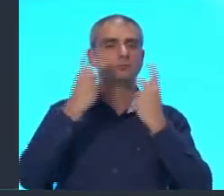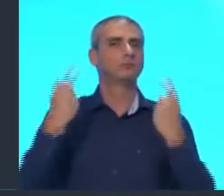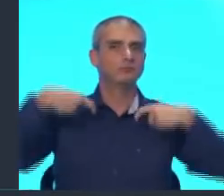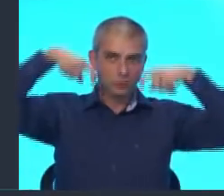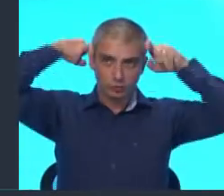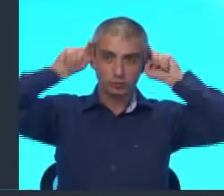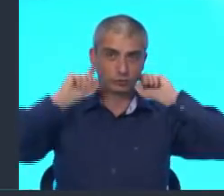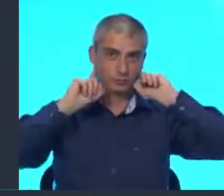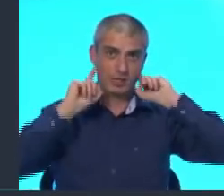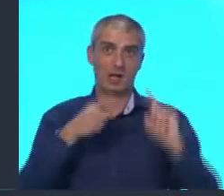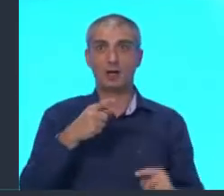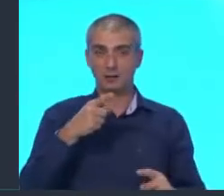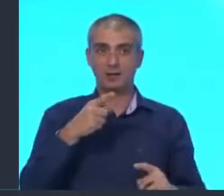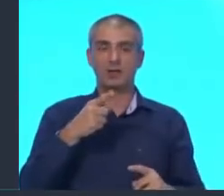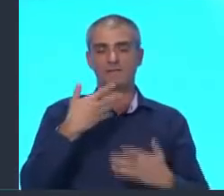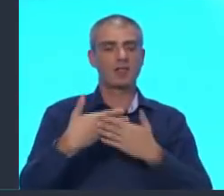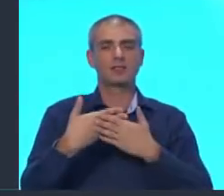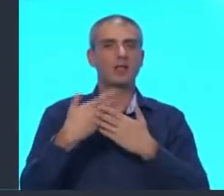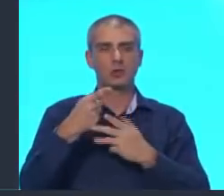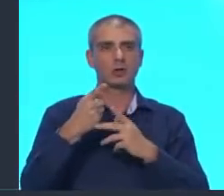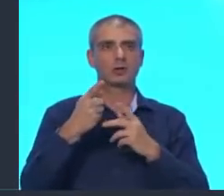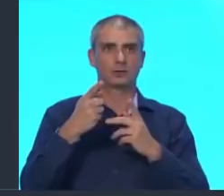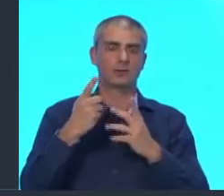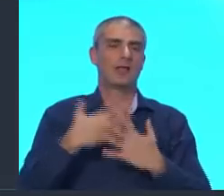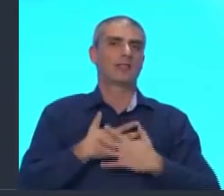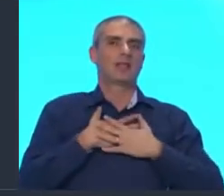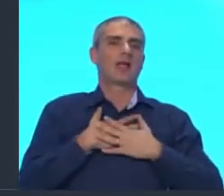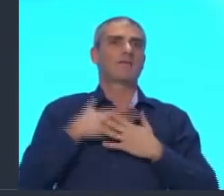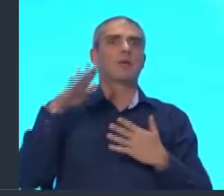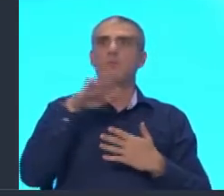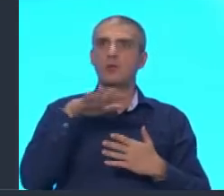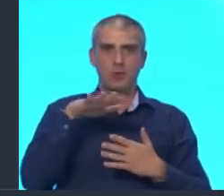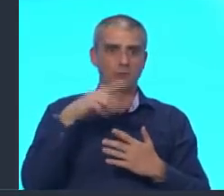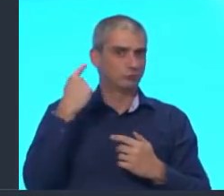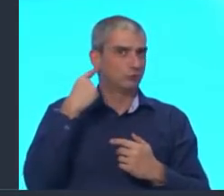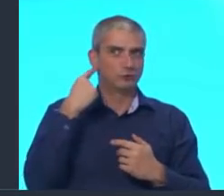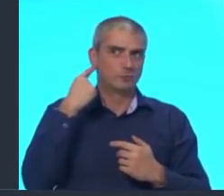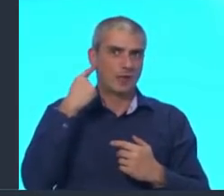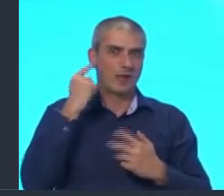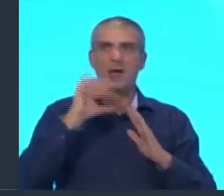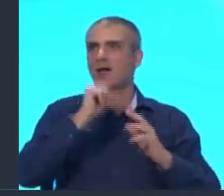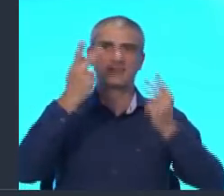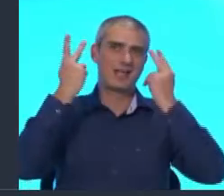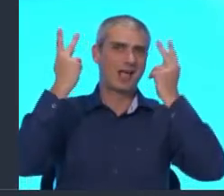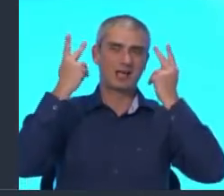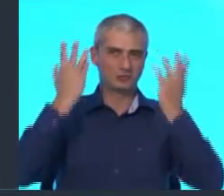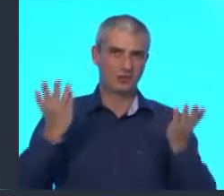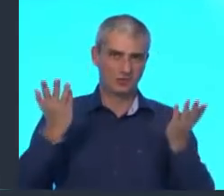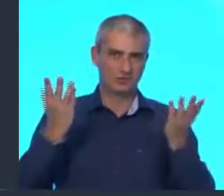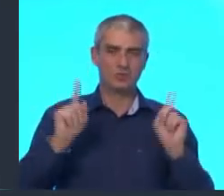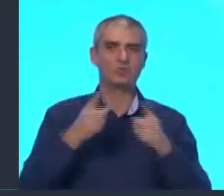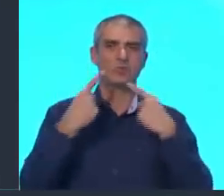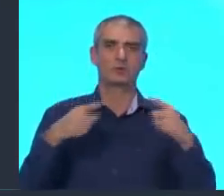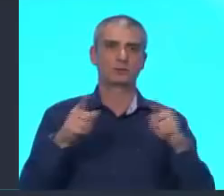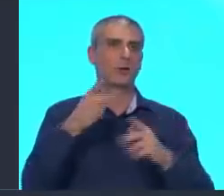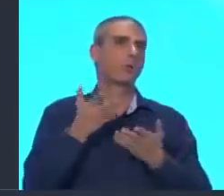לאוזניו של ניתאי, והתינוק הקטן התאייב דווקא בתחום שהשמיעה בו היא הכלי החשוב ביותר, מוזיקה. הוא נולד